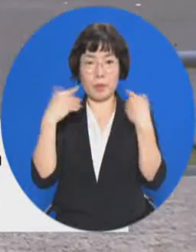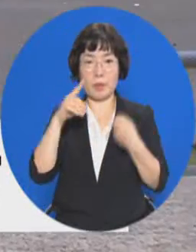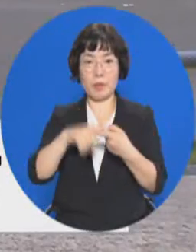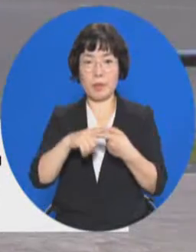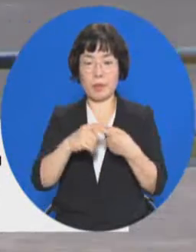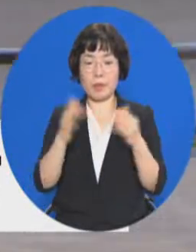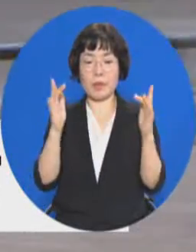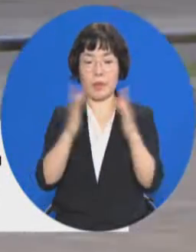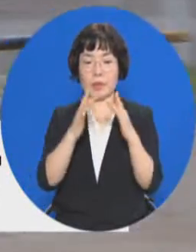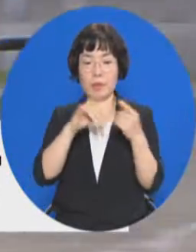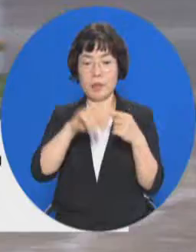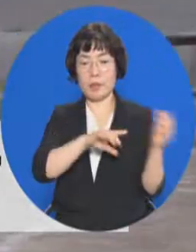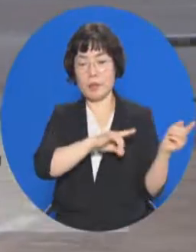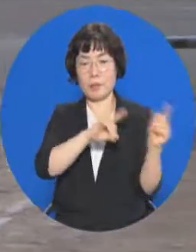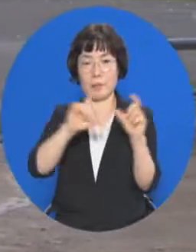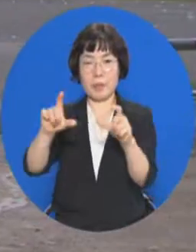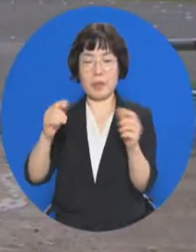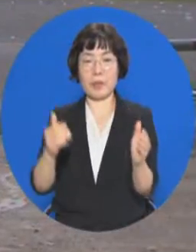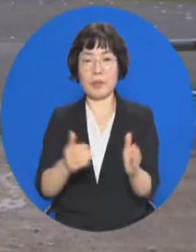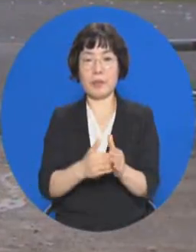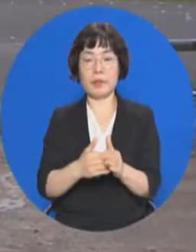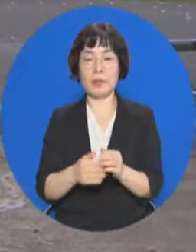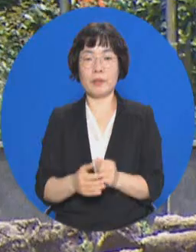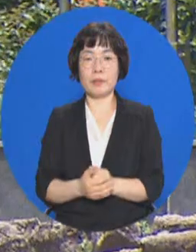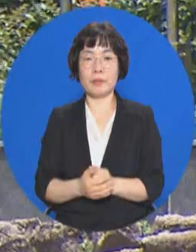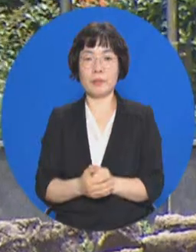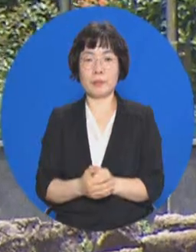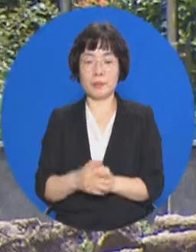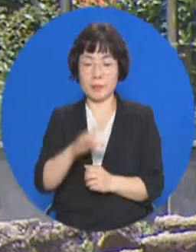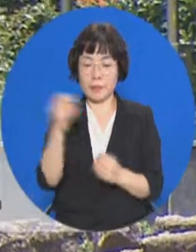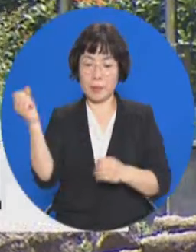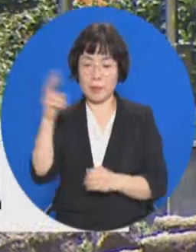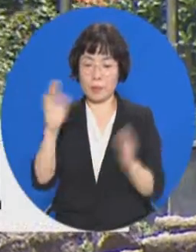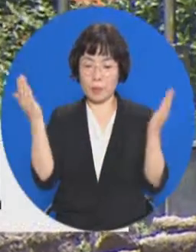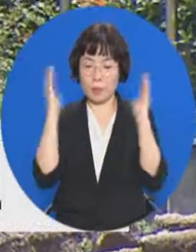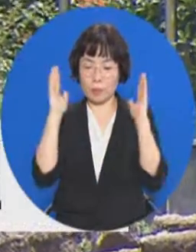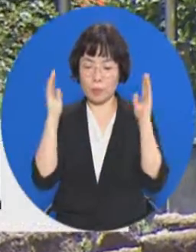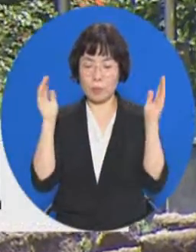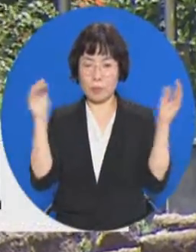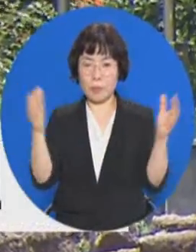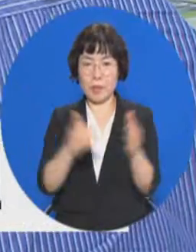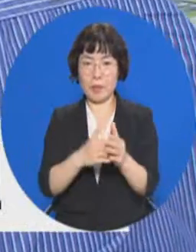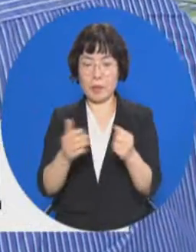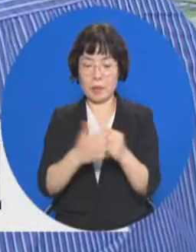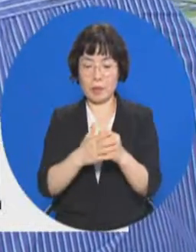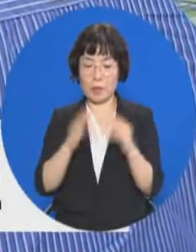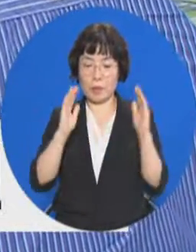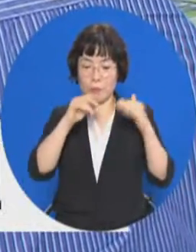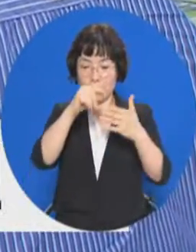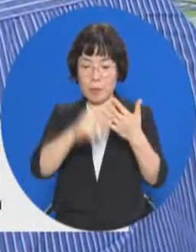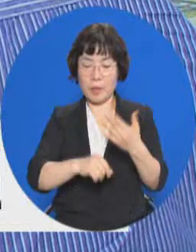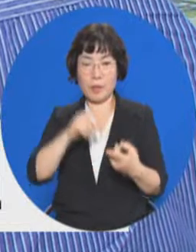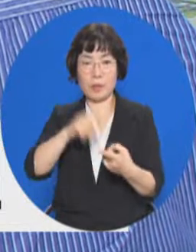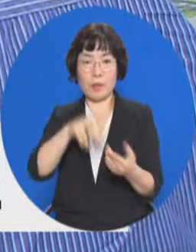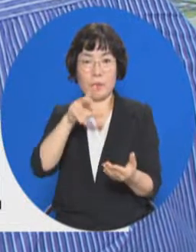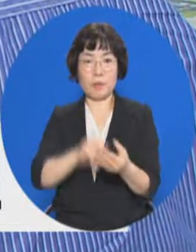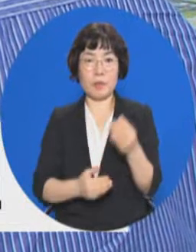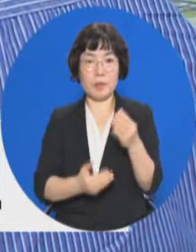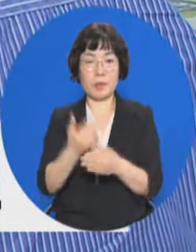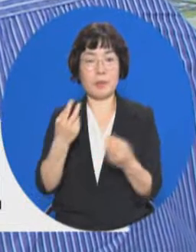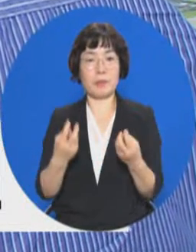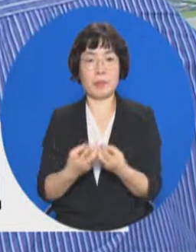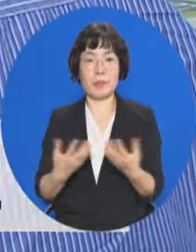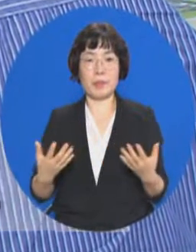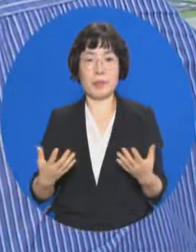초등학교에도 온라인 수업 전환 조치를 내렸습니다. 갑자기 등교 수업이 중지된 탓에 수업 진도에 차질이 생기는 건 피할